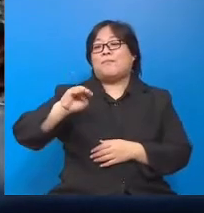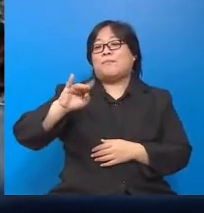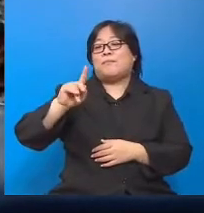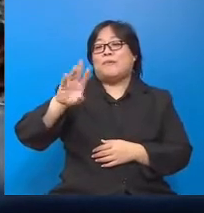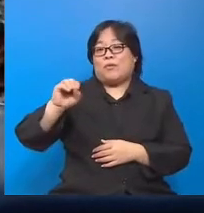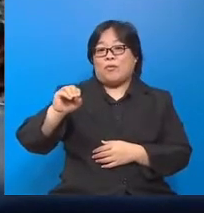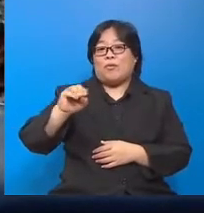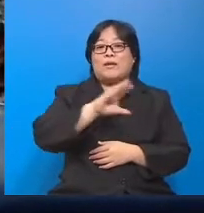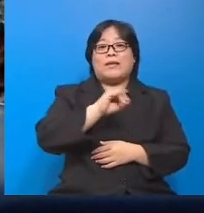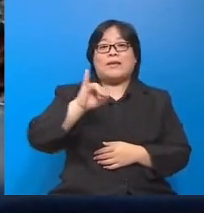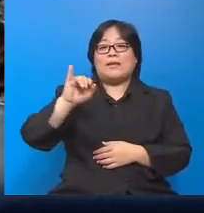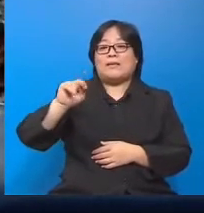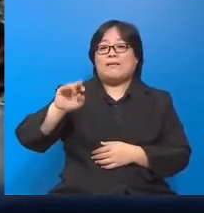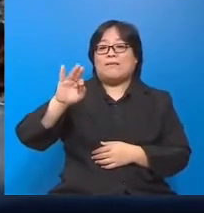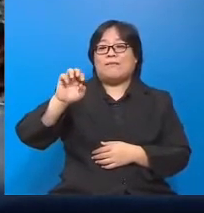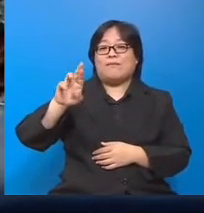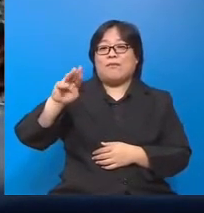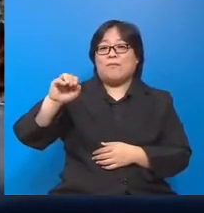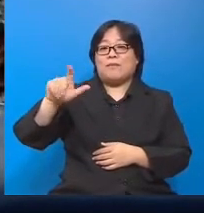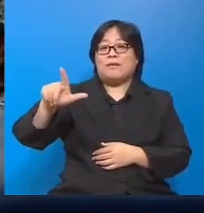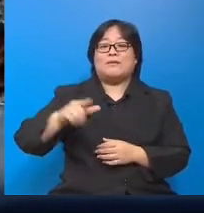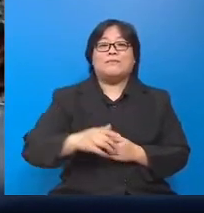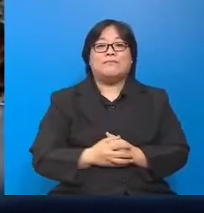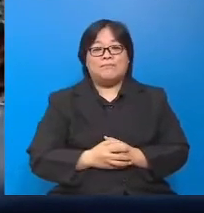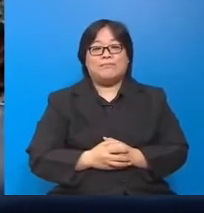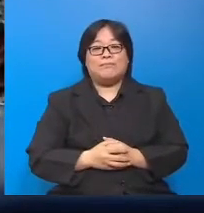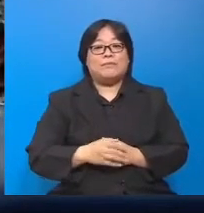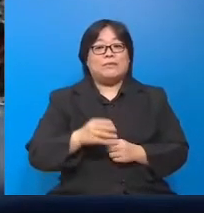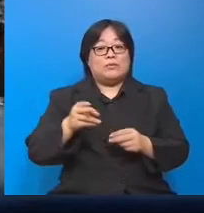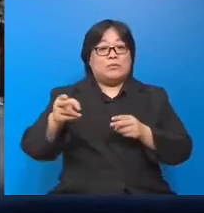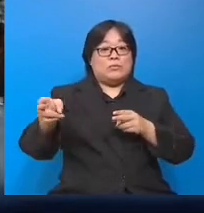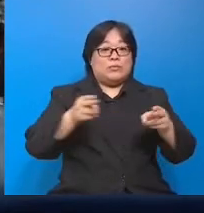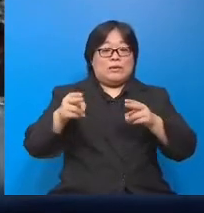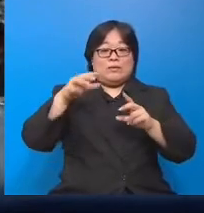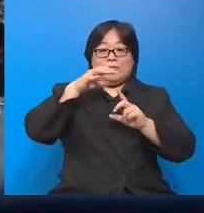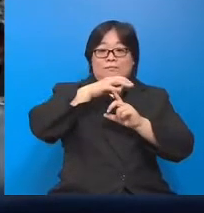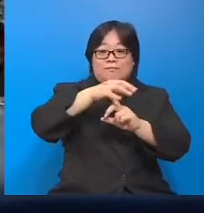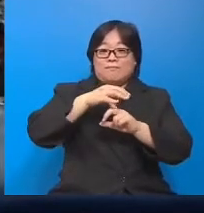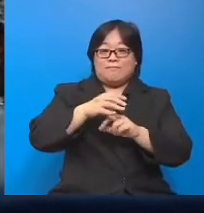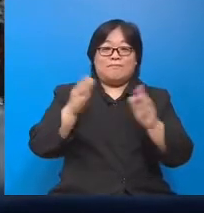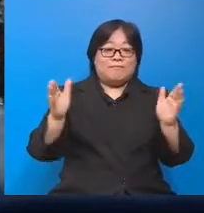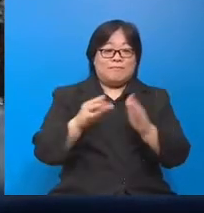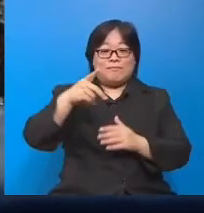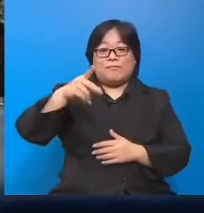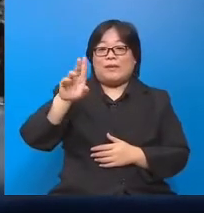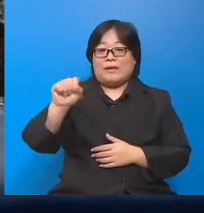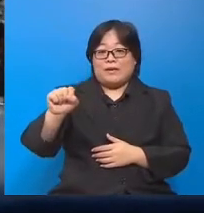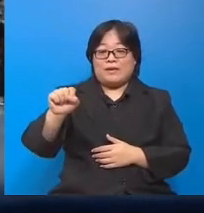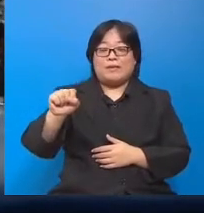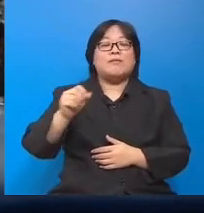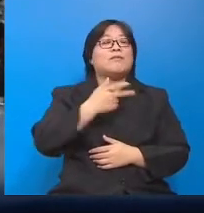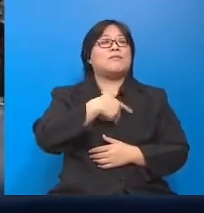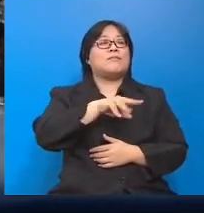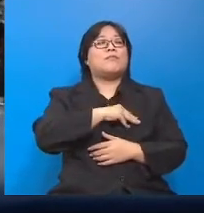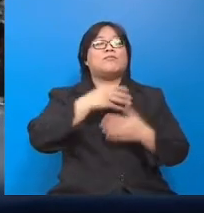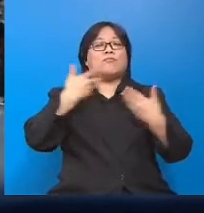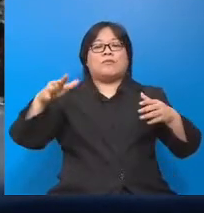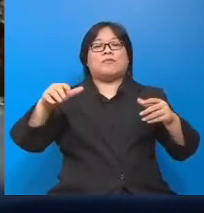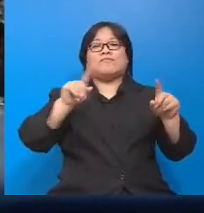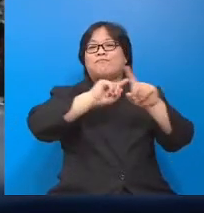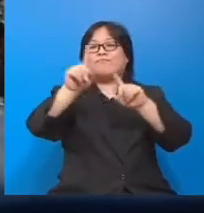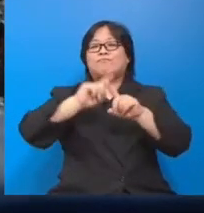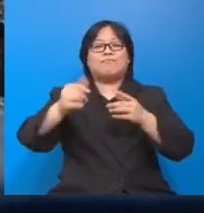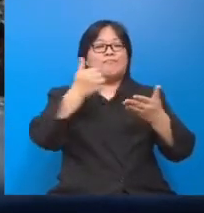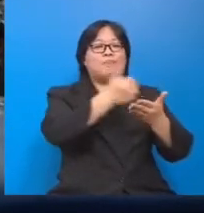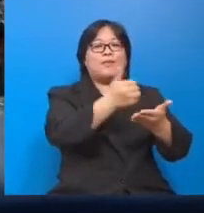mikro dan mypoin formal dan user penjajah dan penjaga kecil Justru itu Kementerian telah mengeluarkan